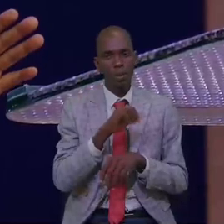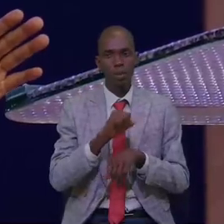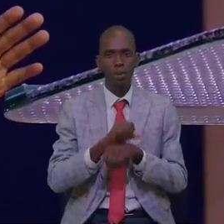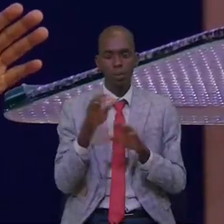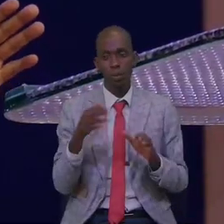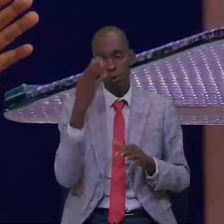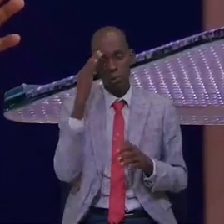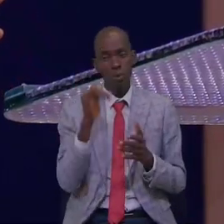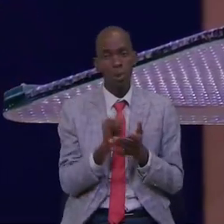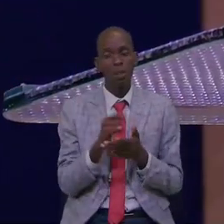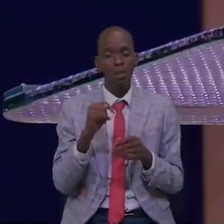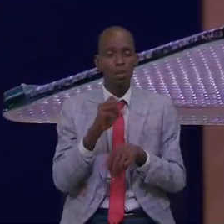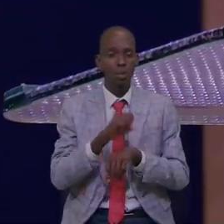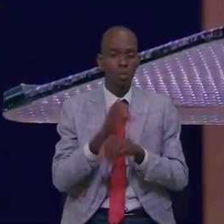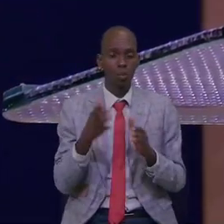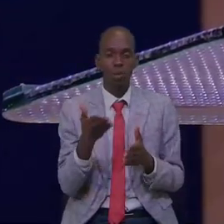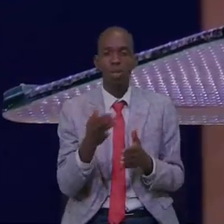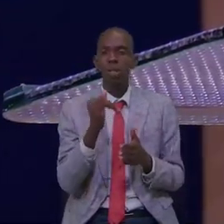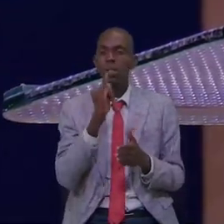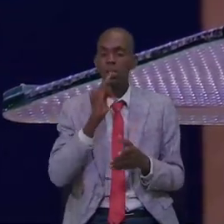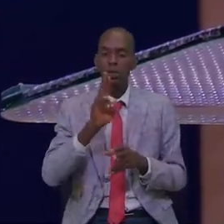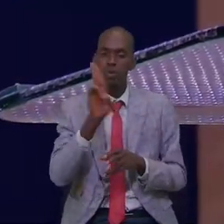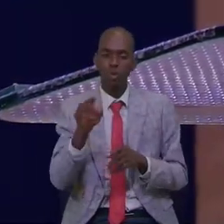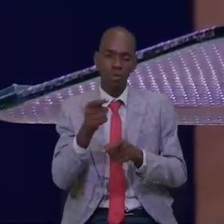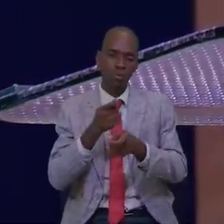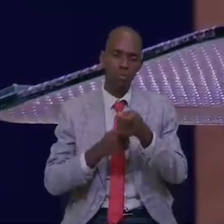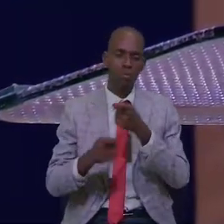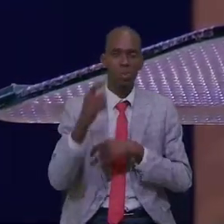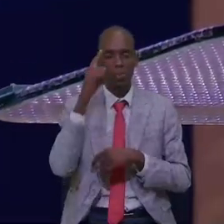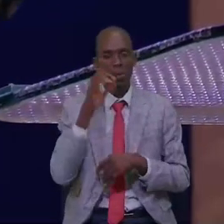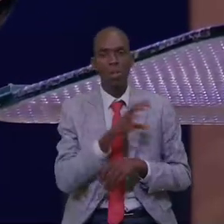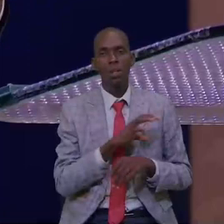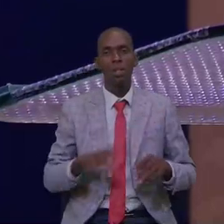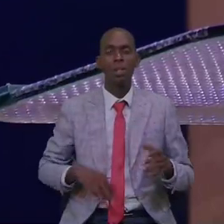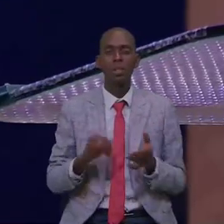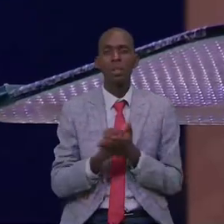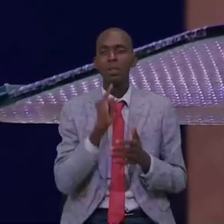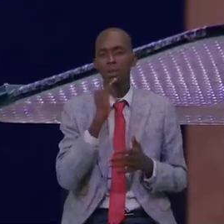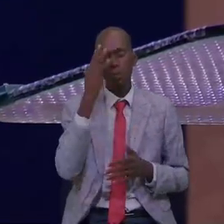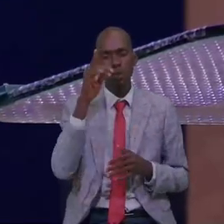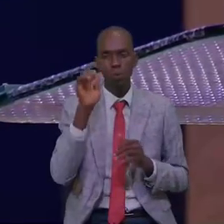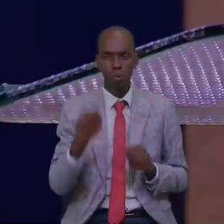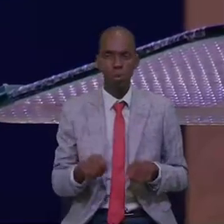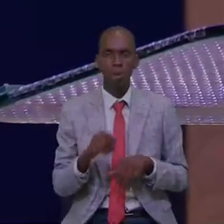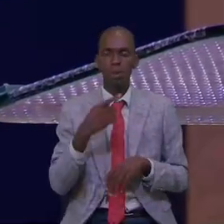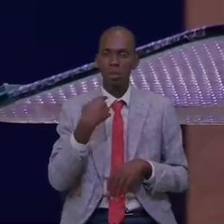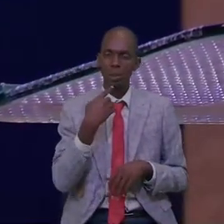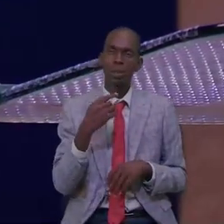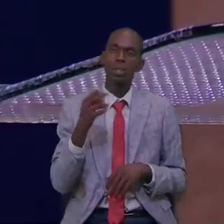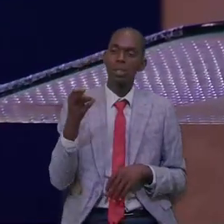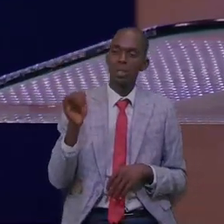La pierre est utilisée pour Christ. C'est pourquoi nous l'appelons ici